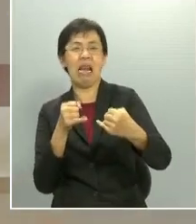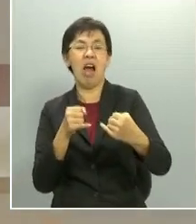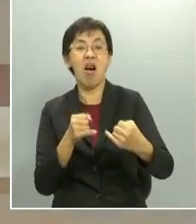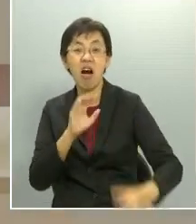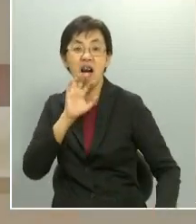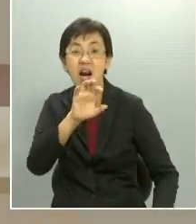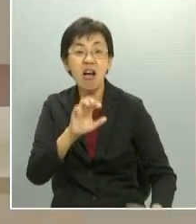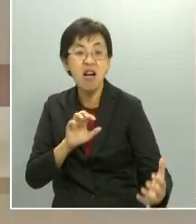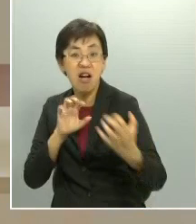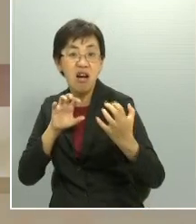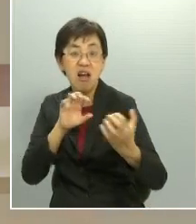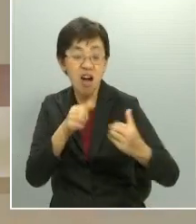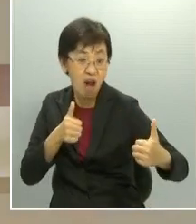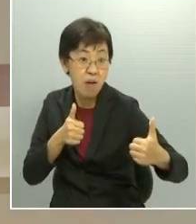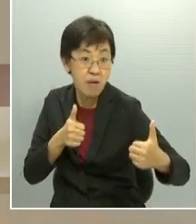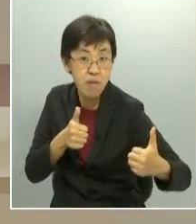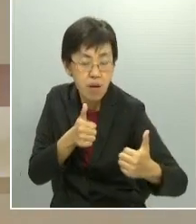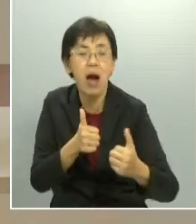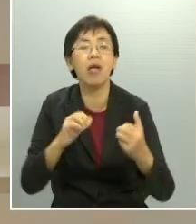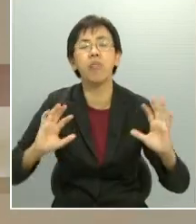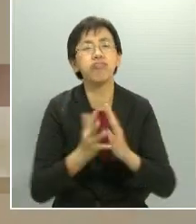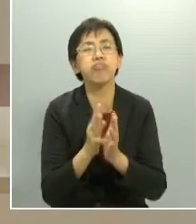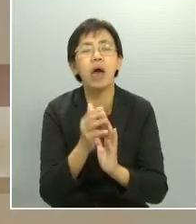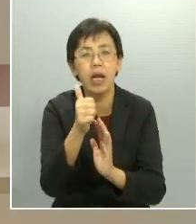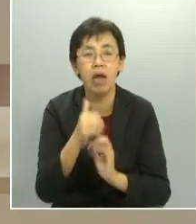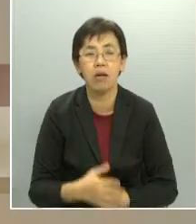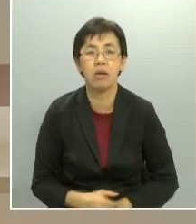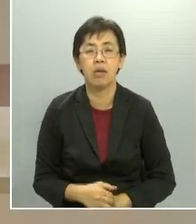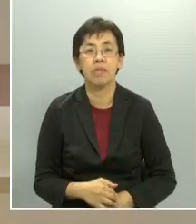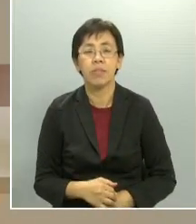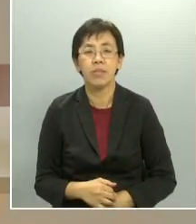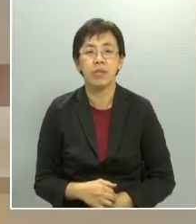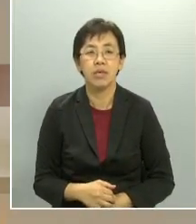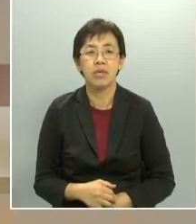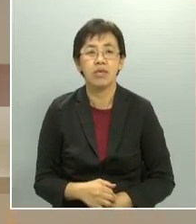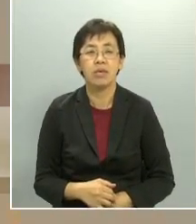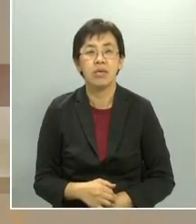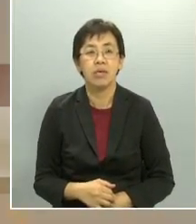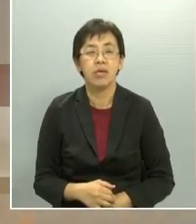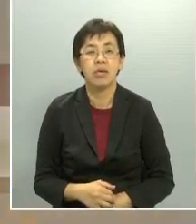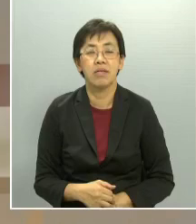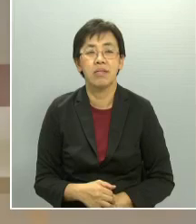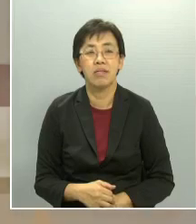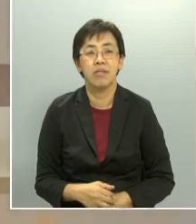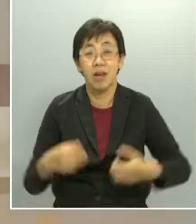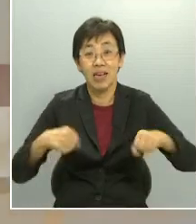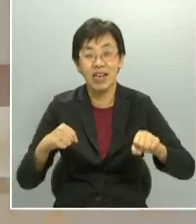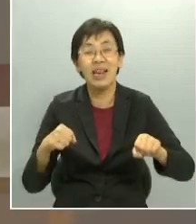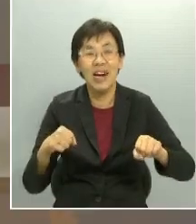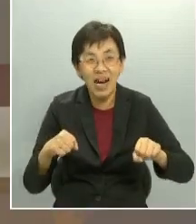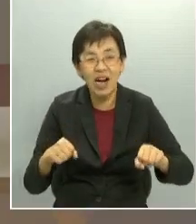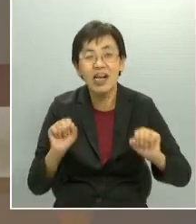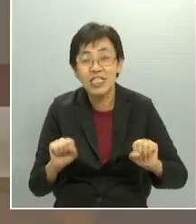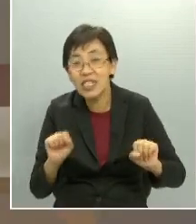ตะโกนท้าทายกันจนเกิดเหตุการณ์แบบนี้ค่ะถามเก็บไว้เด้อเนี่ยเป็น Rider Rider